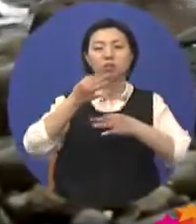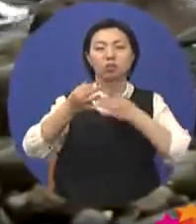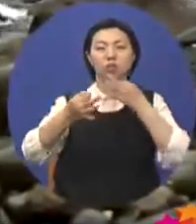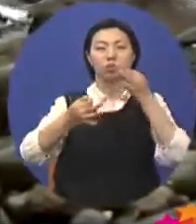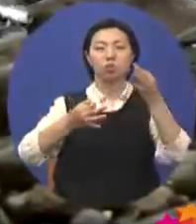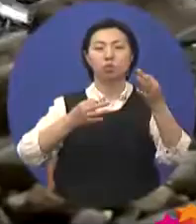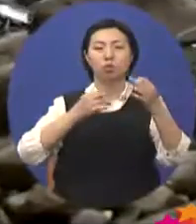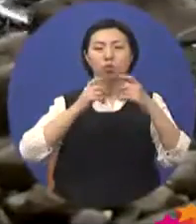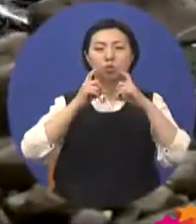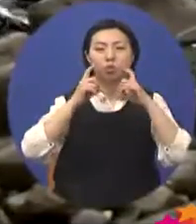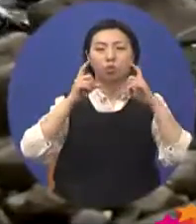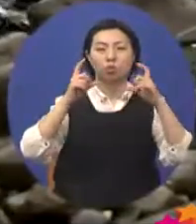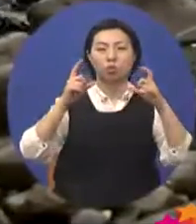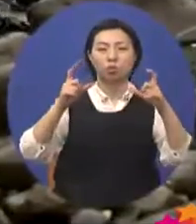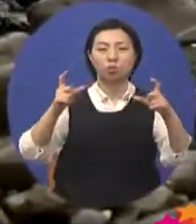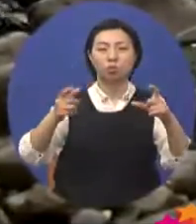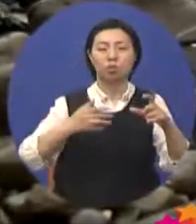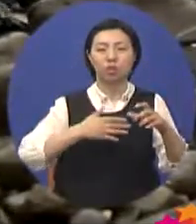소리쳤소